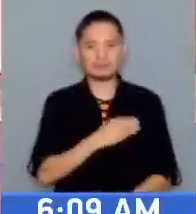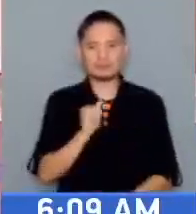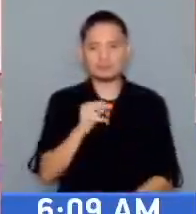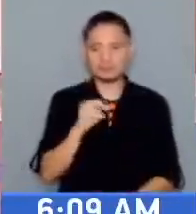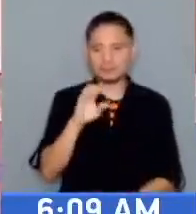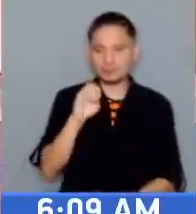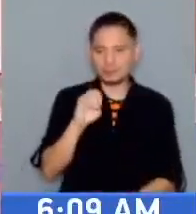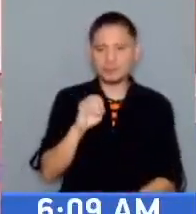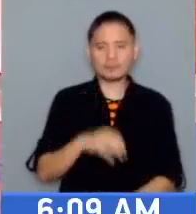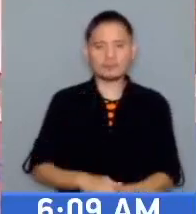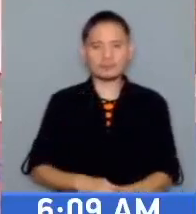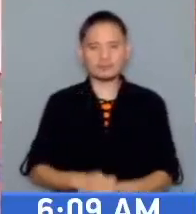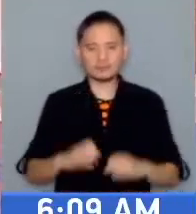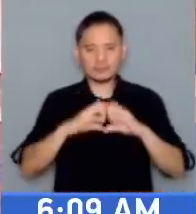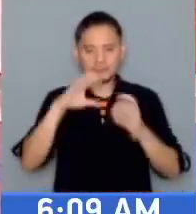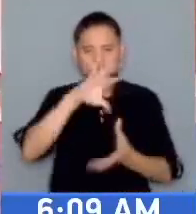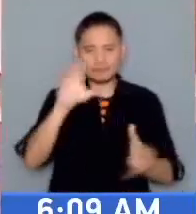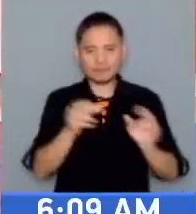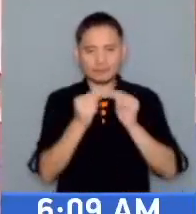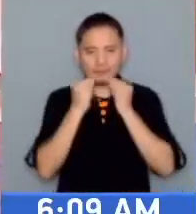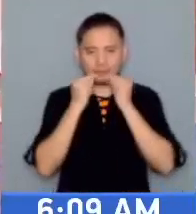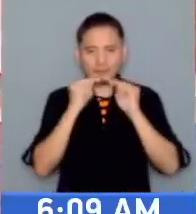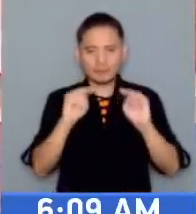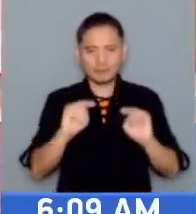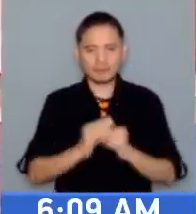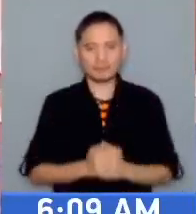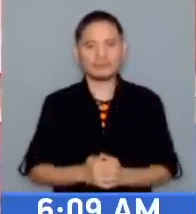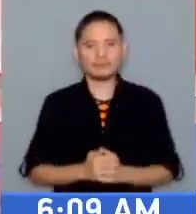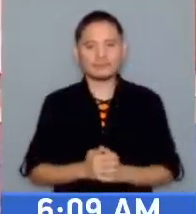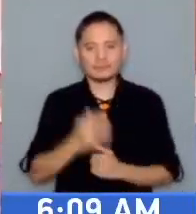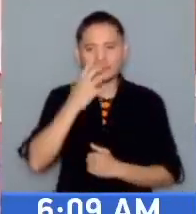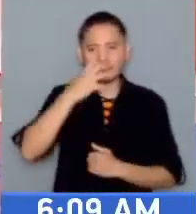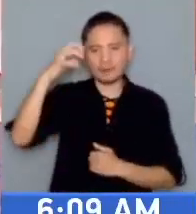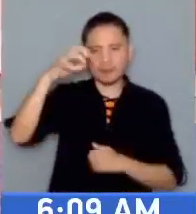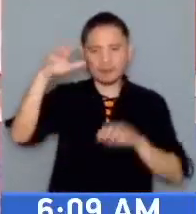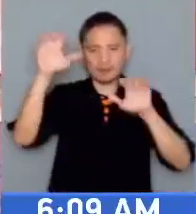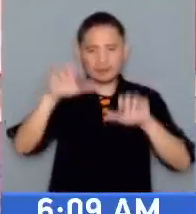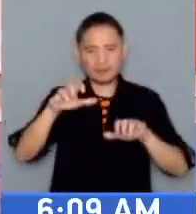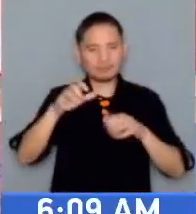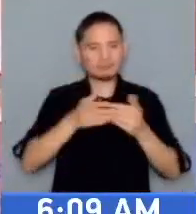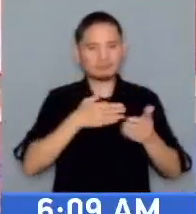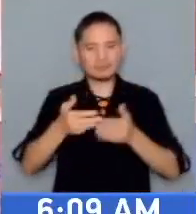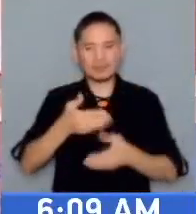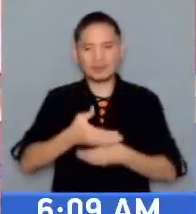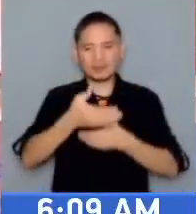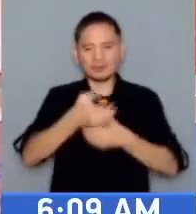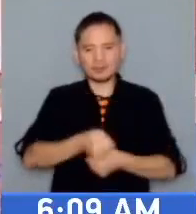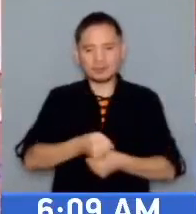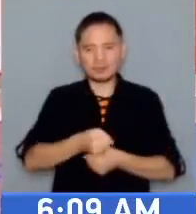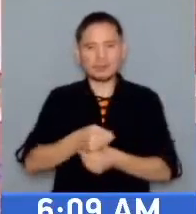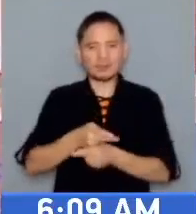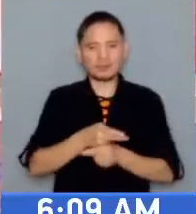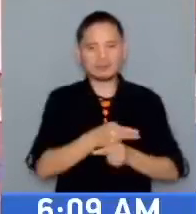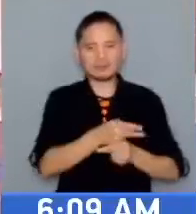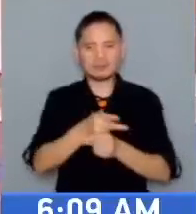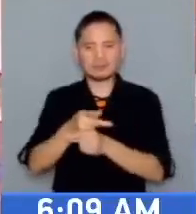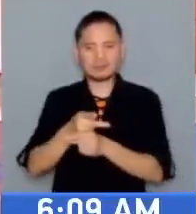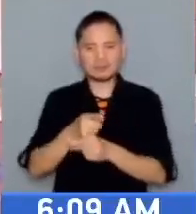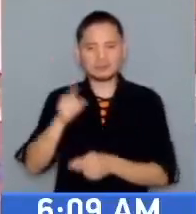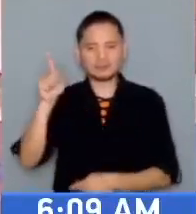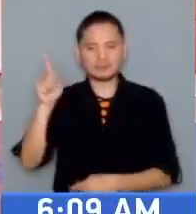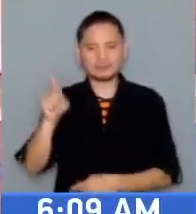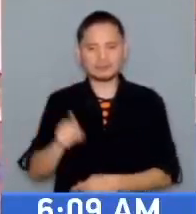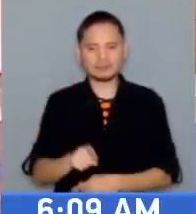sa GMA Integrated News Weather Center. Maasahan, ano man ang panahon, know the weather before you